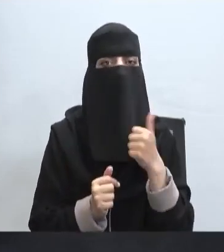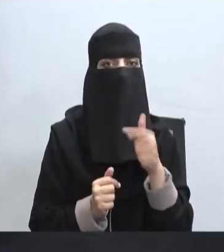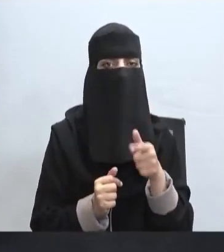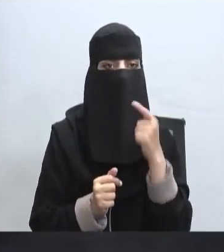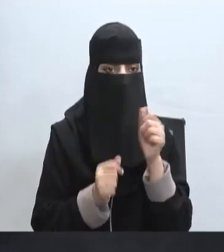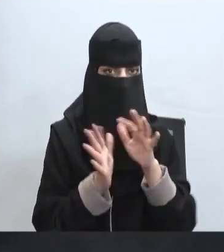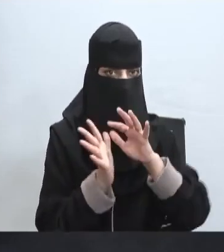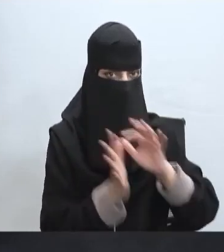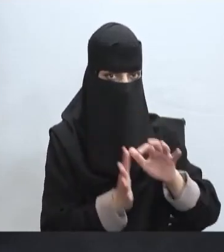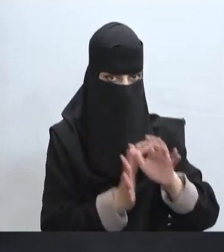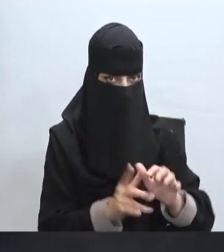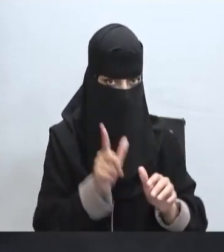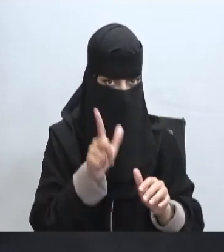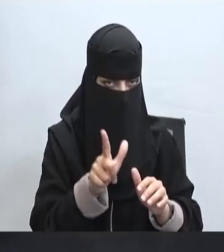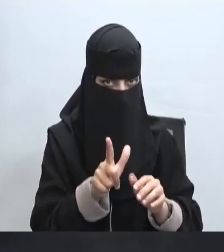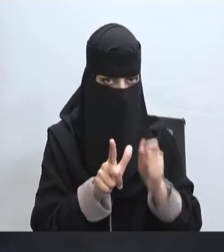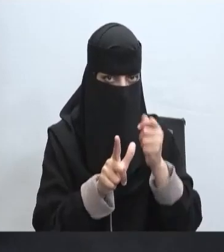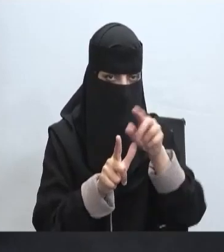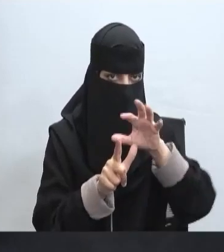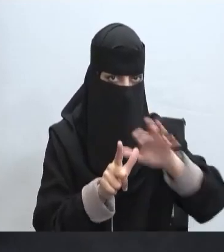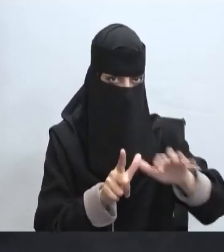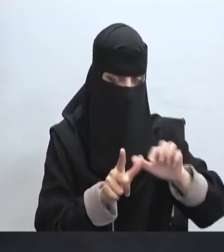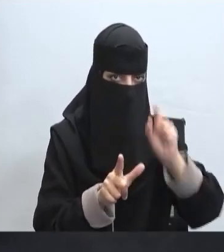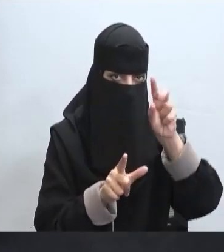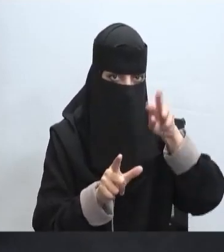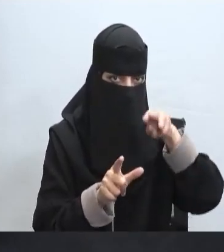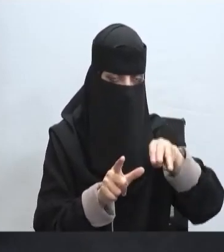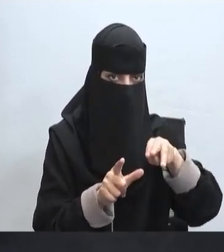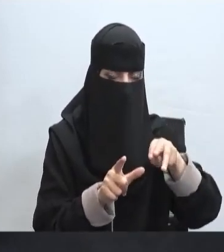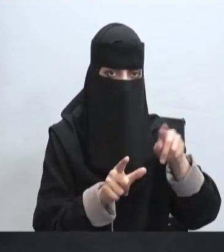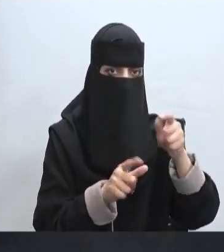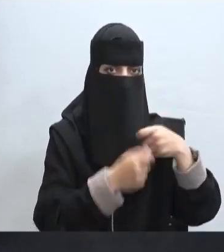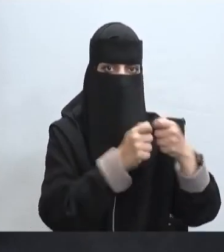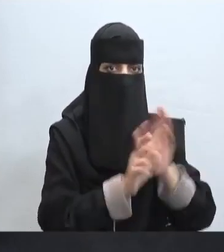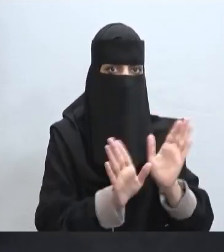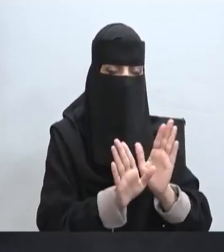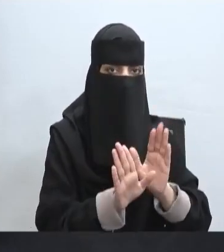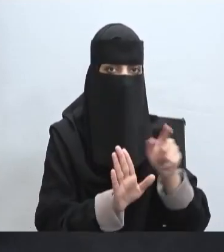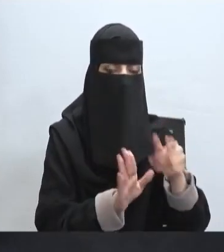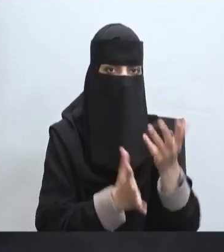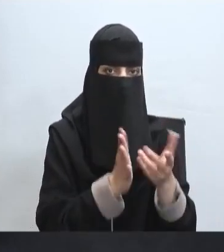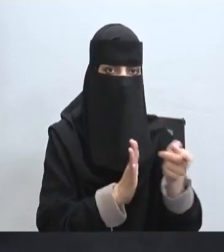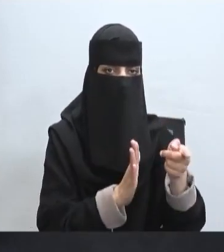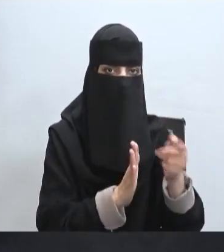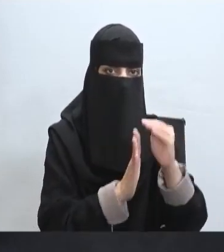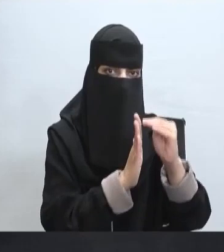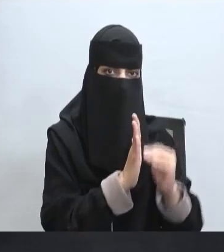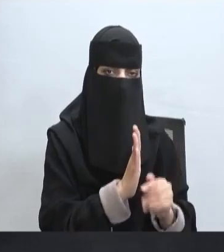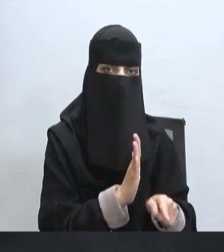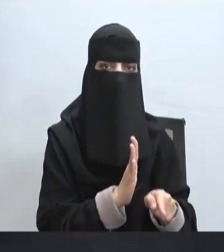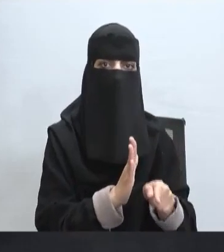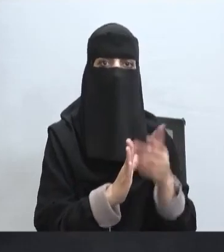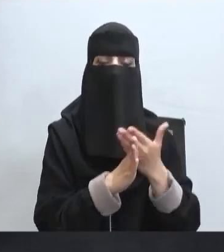تدخر مبلغ 1000 ريال دون استثماره فالقي الشرائيه لهذا المال ستقل